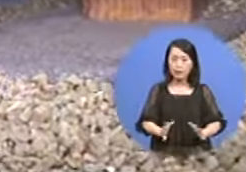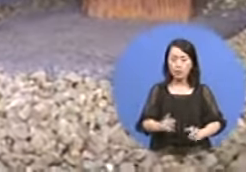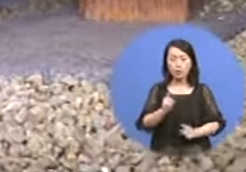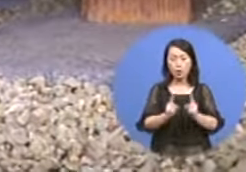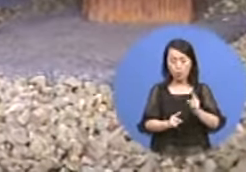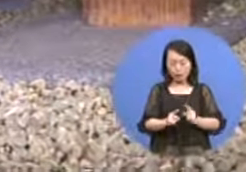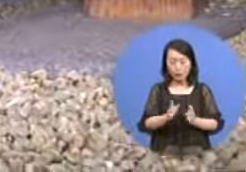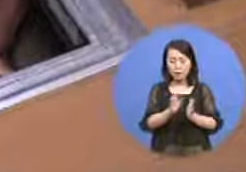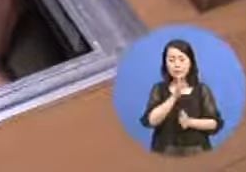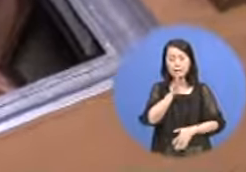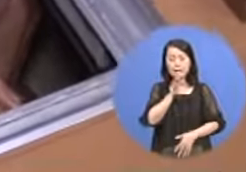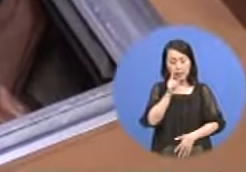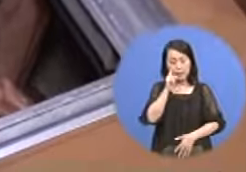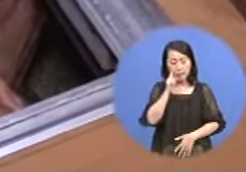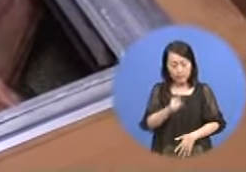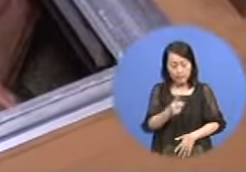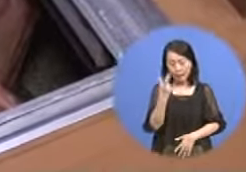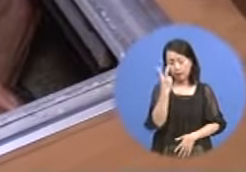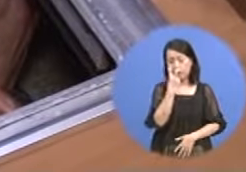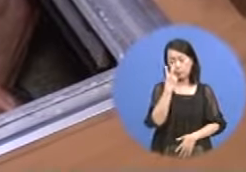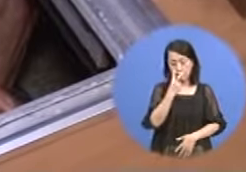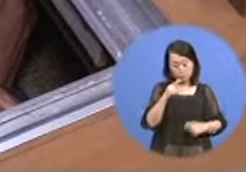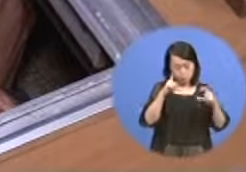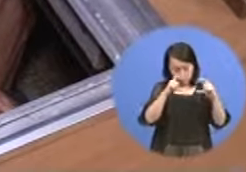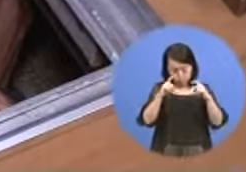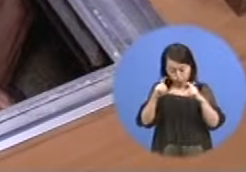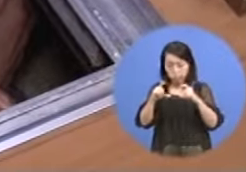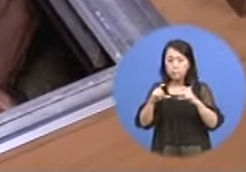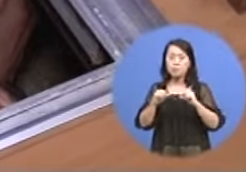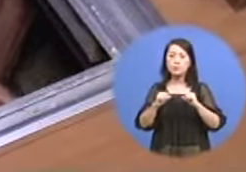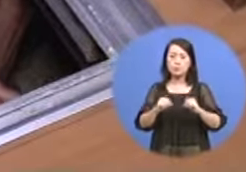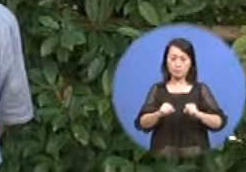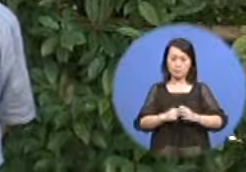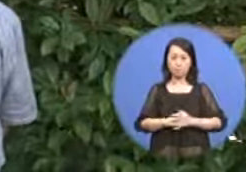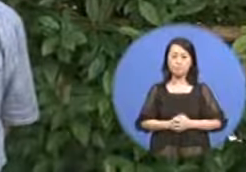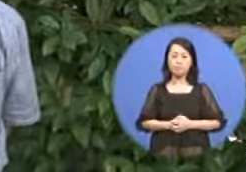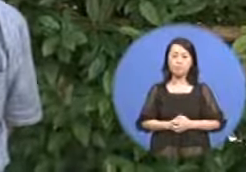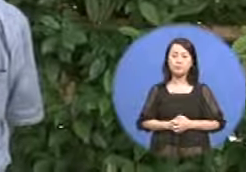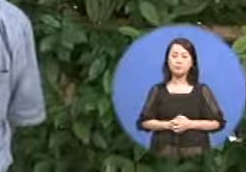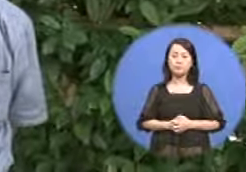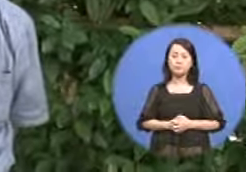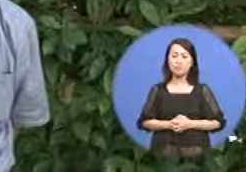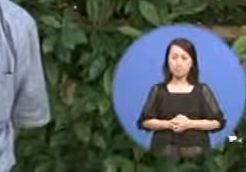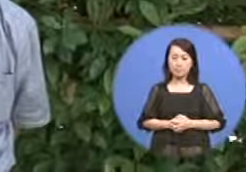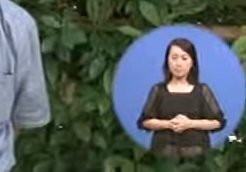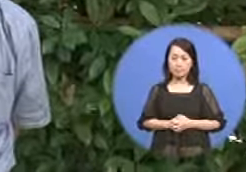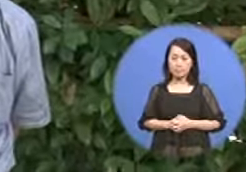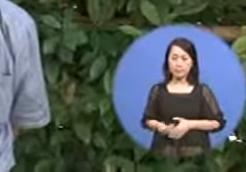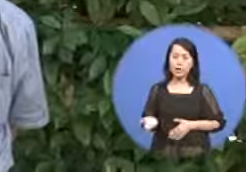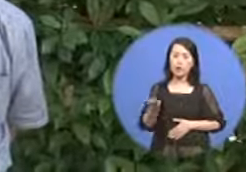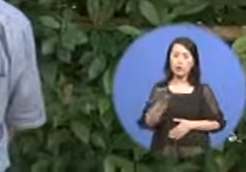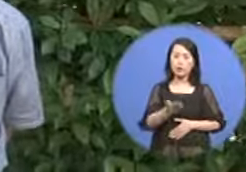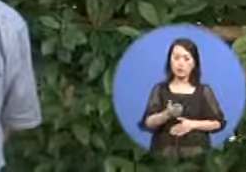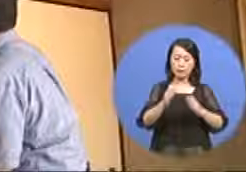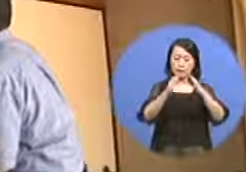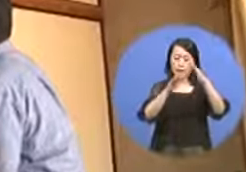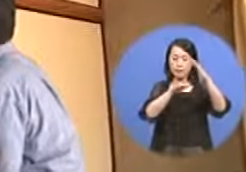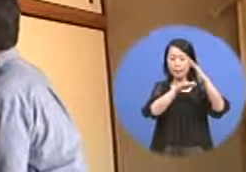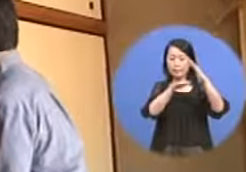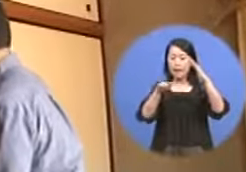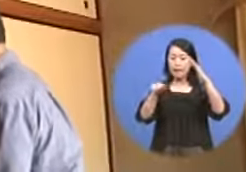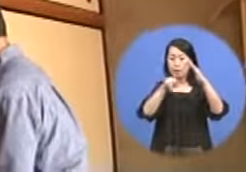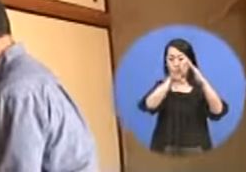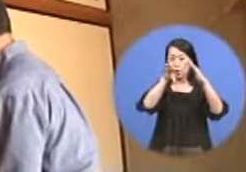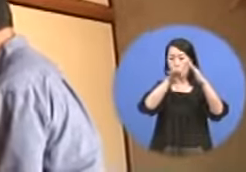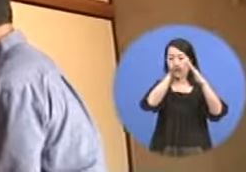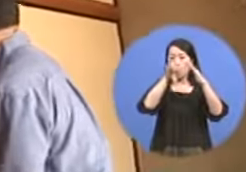認をして、写真を撮らせていただくという順番になります。で、次に、天井の上ですね、小屋裏